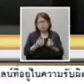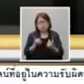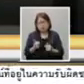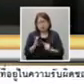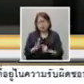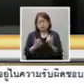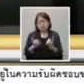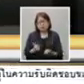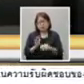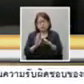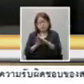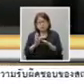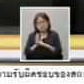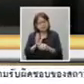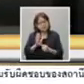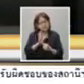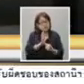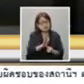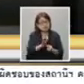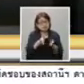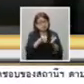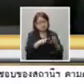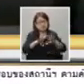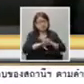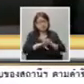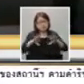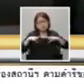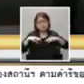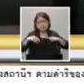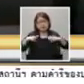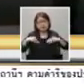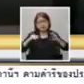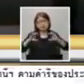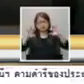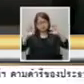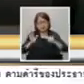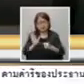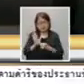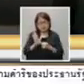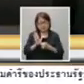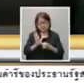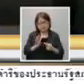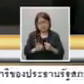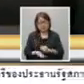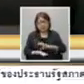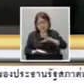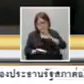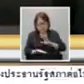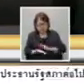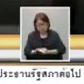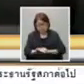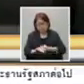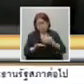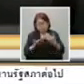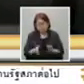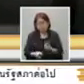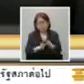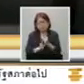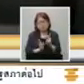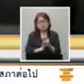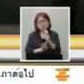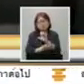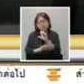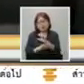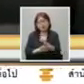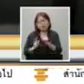ครับยัตติไม่ไว้วางใจนะครับที่ผมถืออยู่นี่นะครับถูกบรรจุตามข้อ176แล้ว